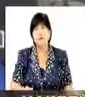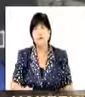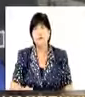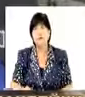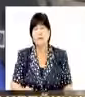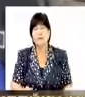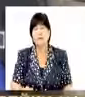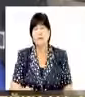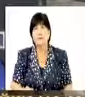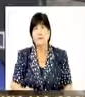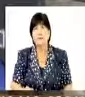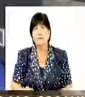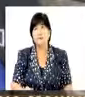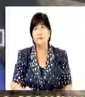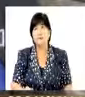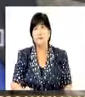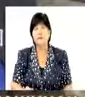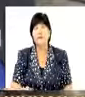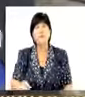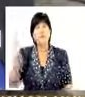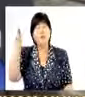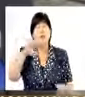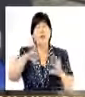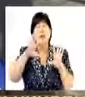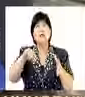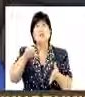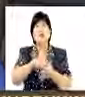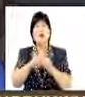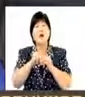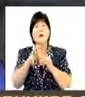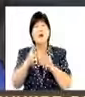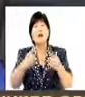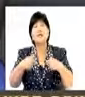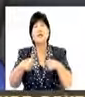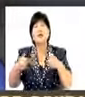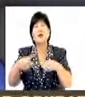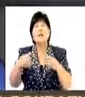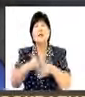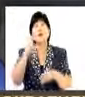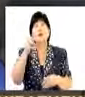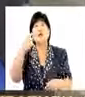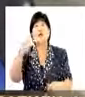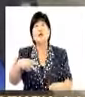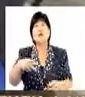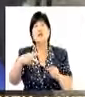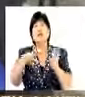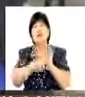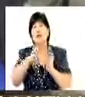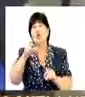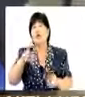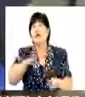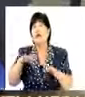Он без бирлик формирования. В учении в целом приняли участие 15 формирований в составе 327 человек. Также